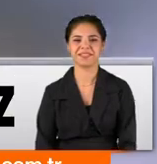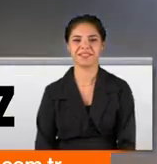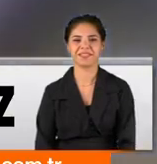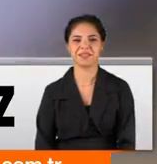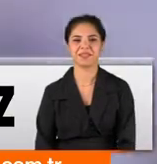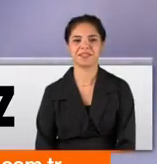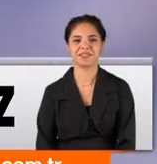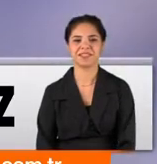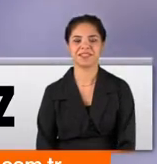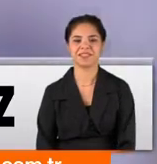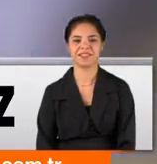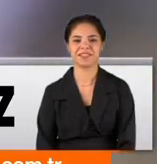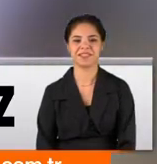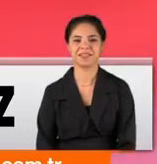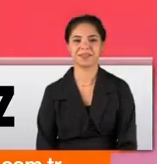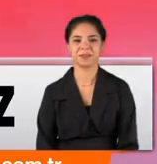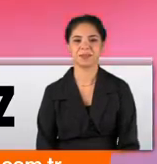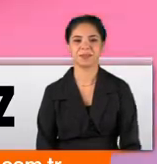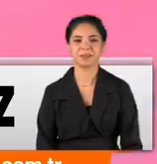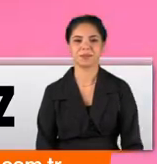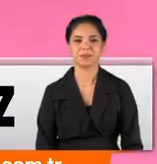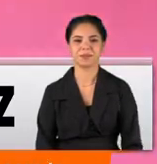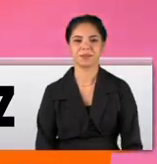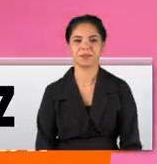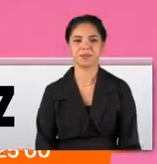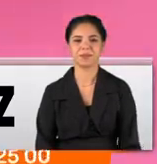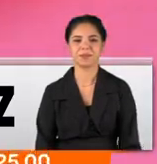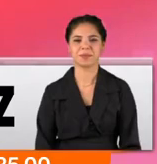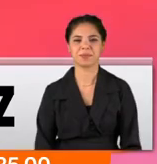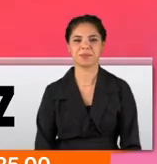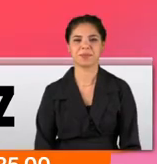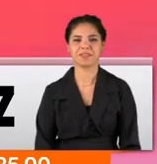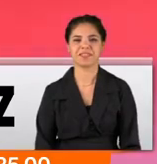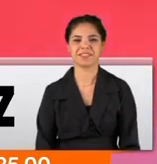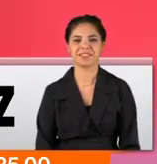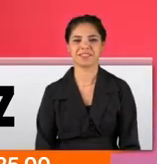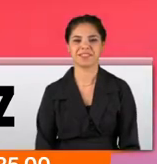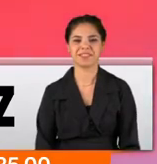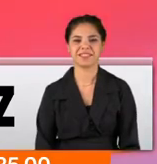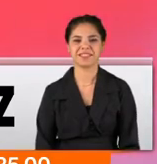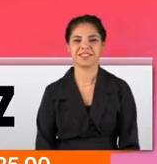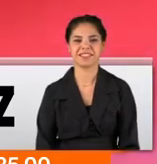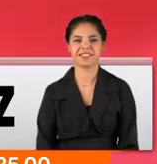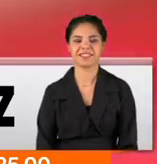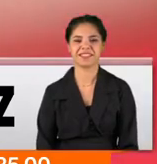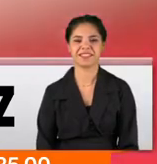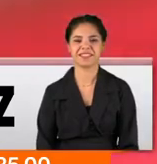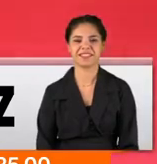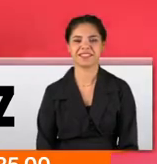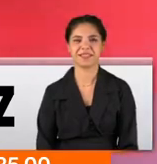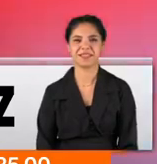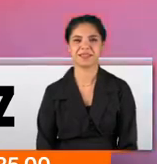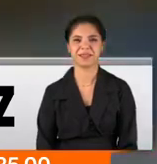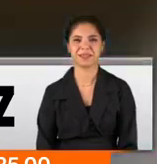ediniz. Lütfen gelin buraya gelin. Ferhan anne seni çok seviyorum. İyi ki varsın, buraya gel. Sana